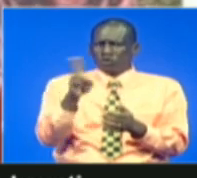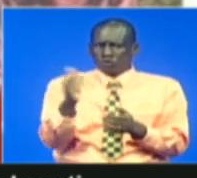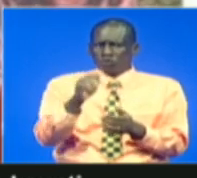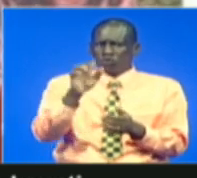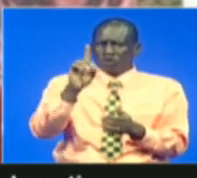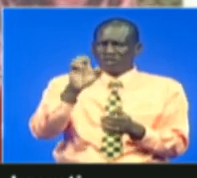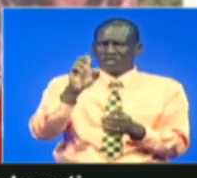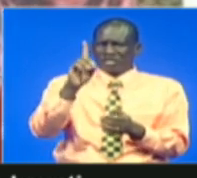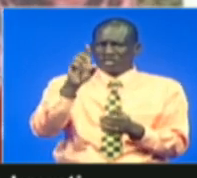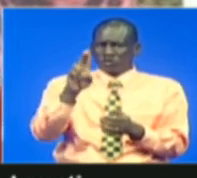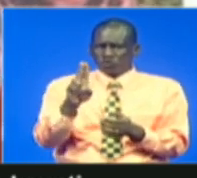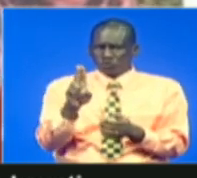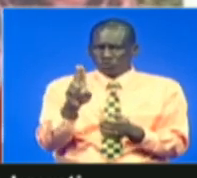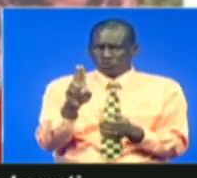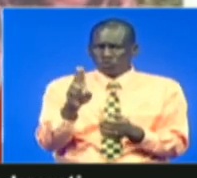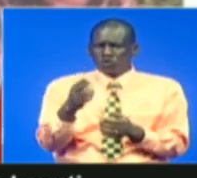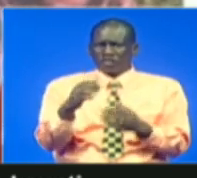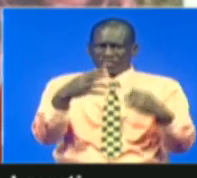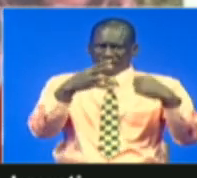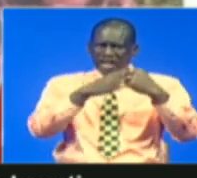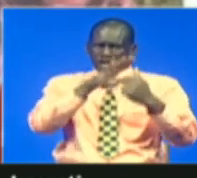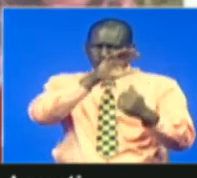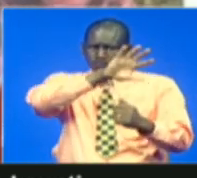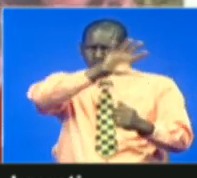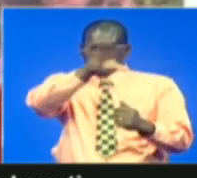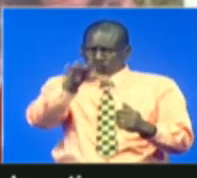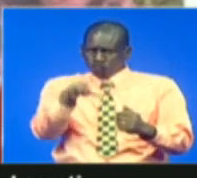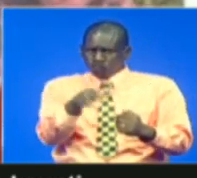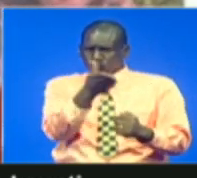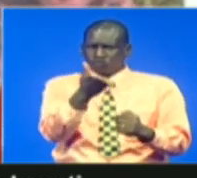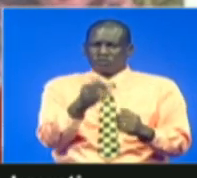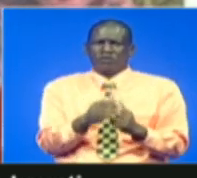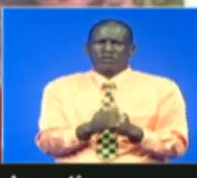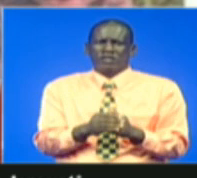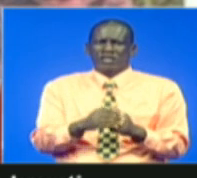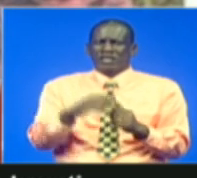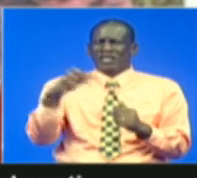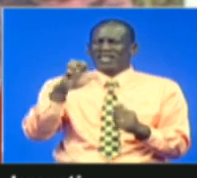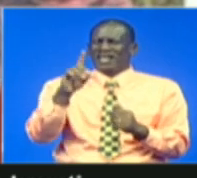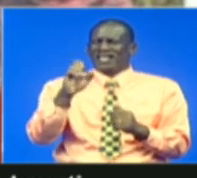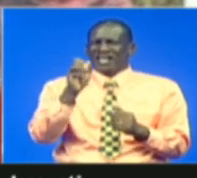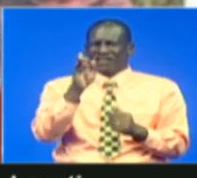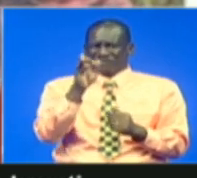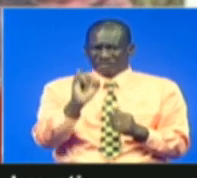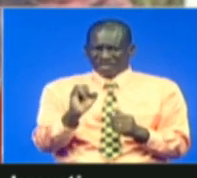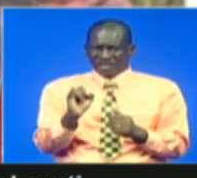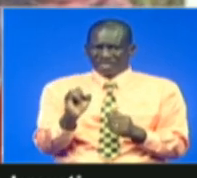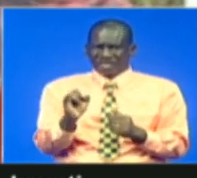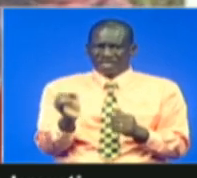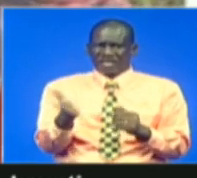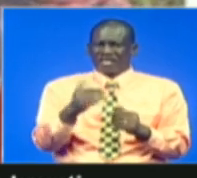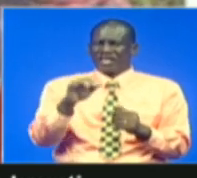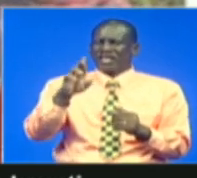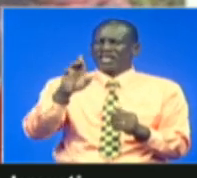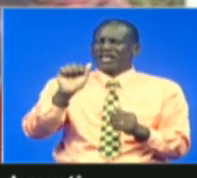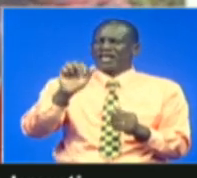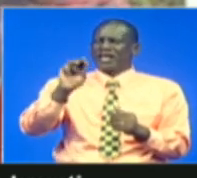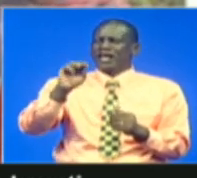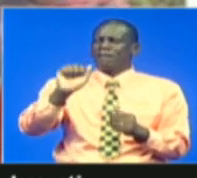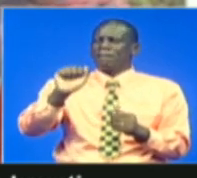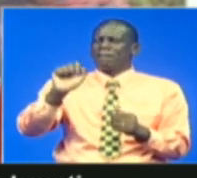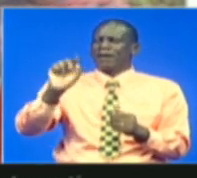Didu Muhammad Fugicha, Abdi Ali Kachora, Gaddafi Alias Munene, Ramadan Wario